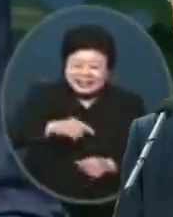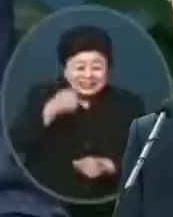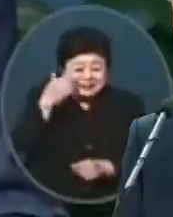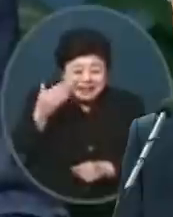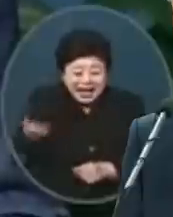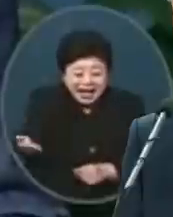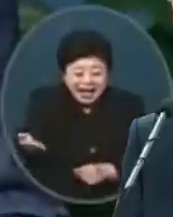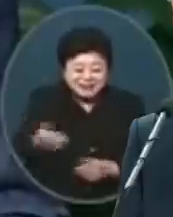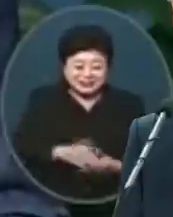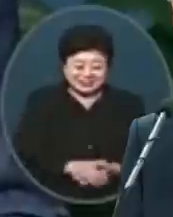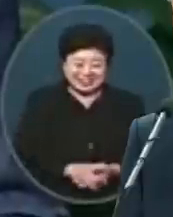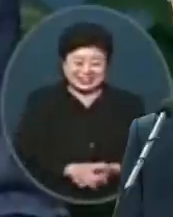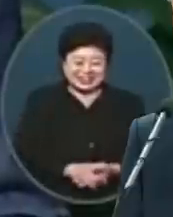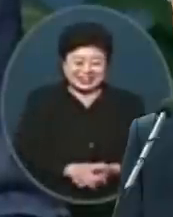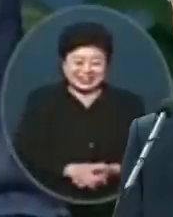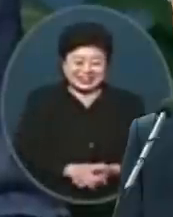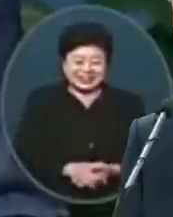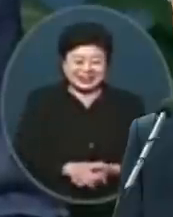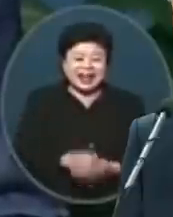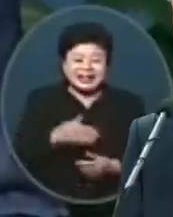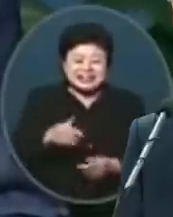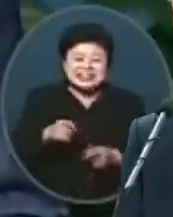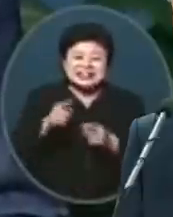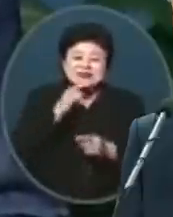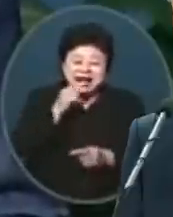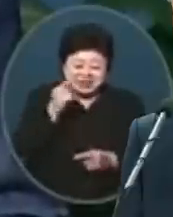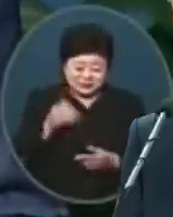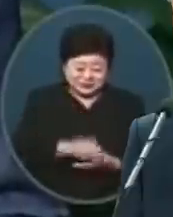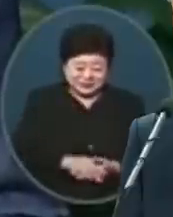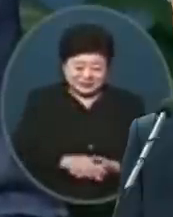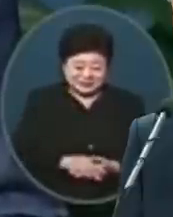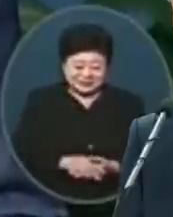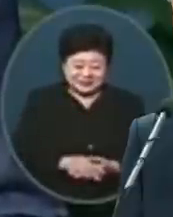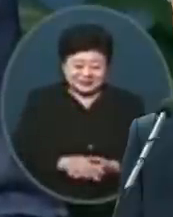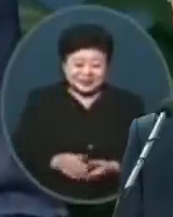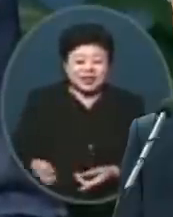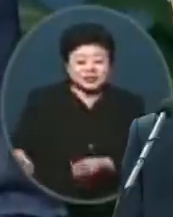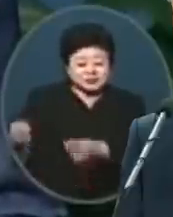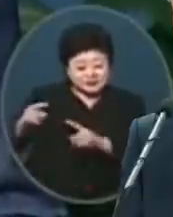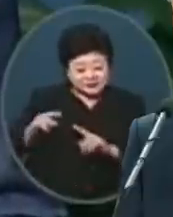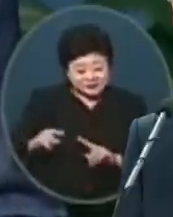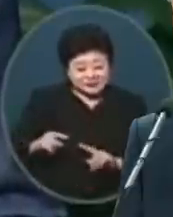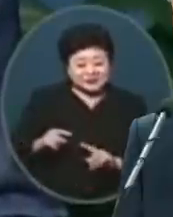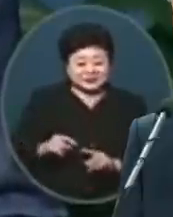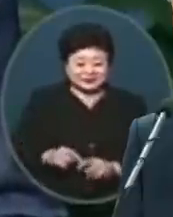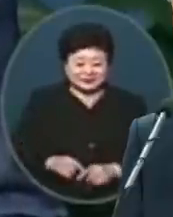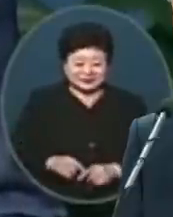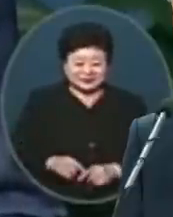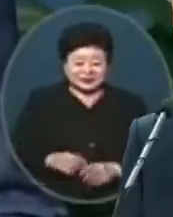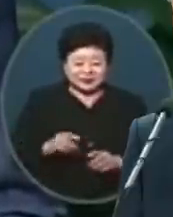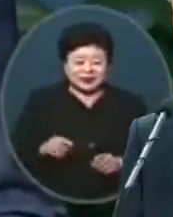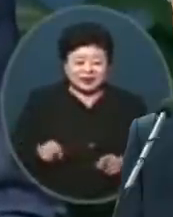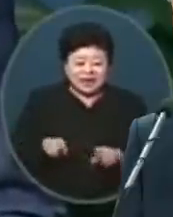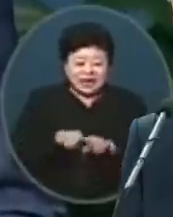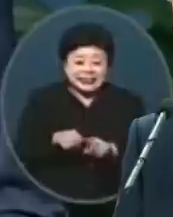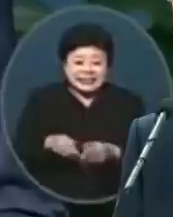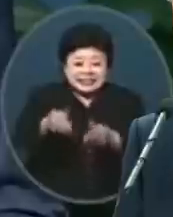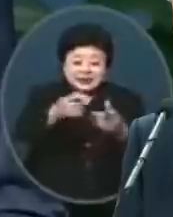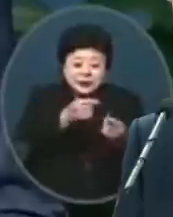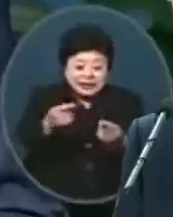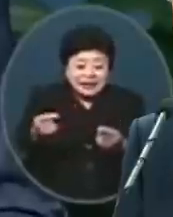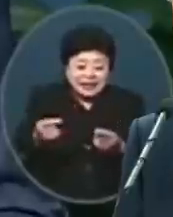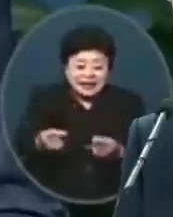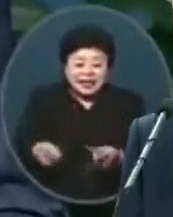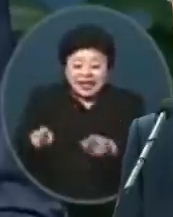갔습니까? 어디까지 간다고. 바로 선교사가 가는 그곳입니다. 내가